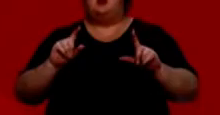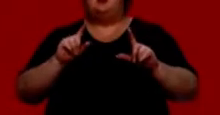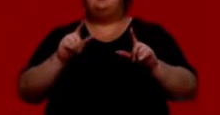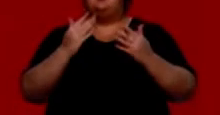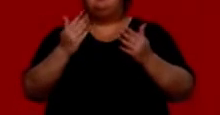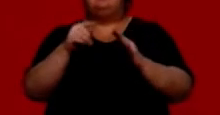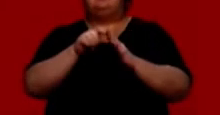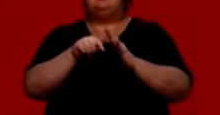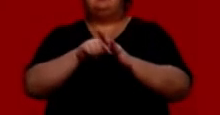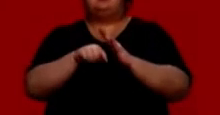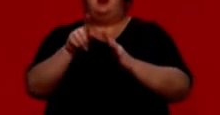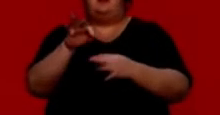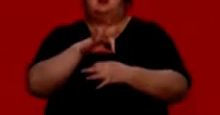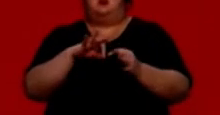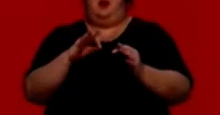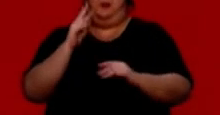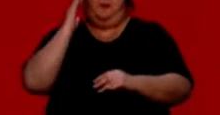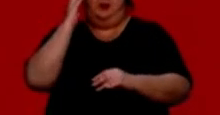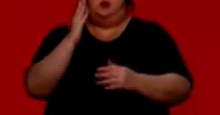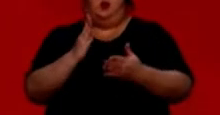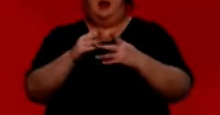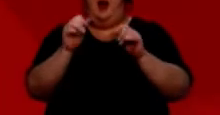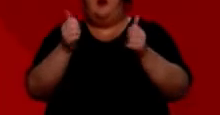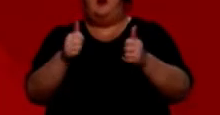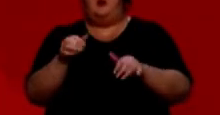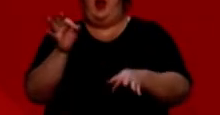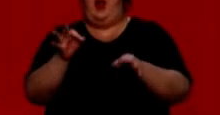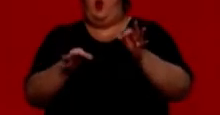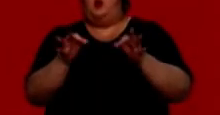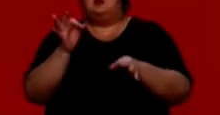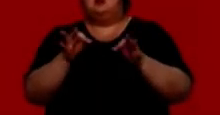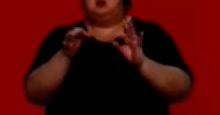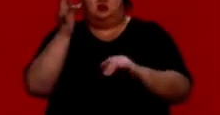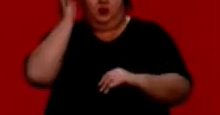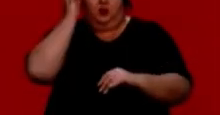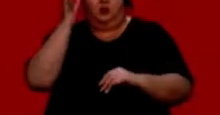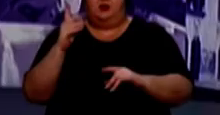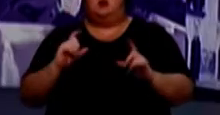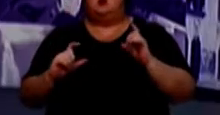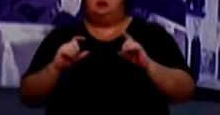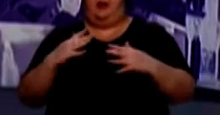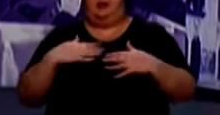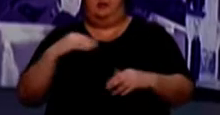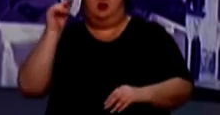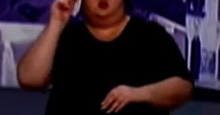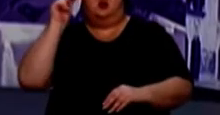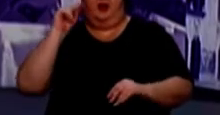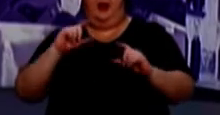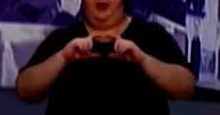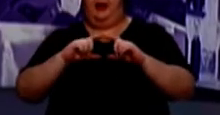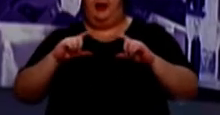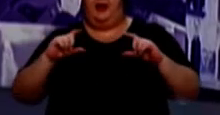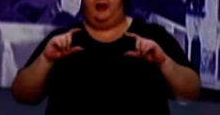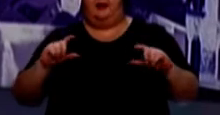завдання? Метою нашого проєкту є формування екологічної культури у студентів нашої академії, а саме у